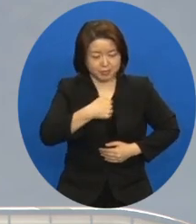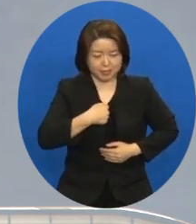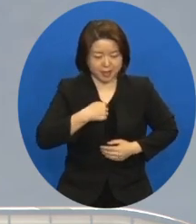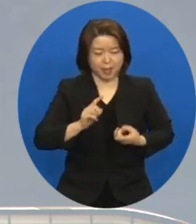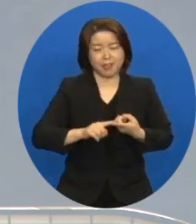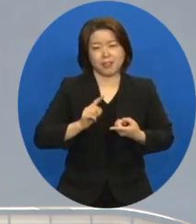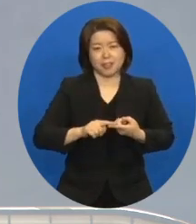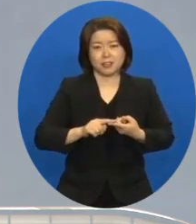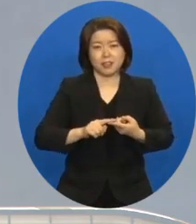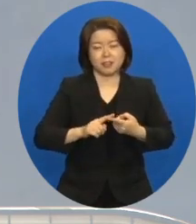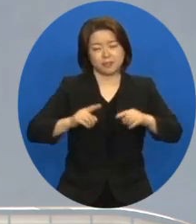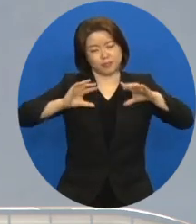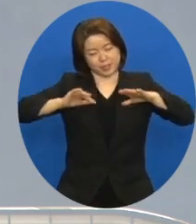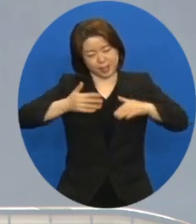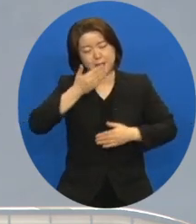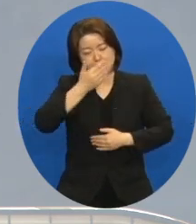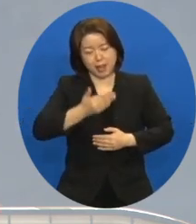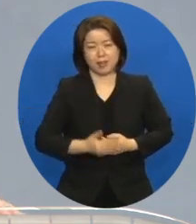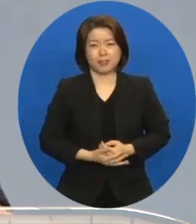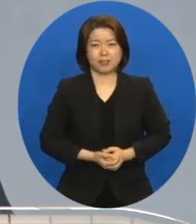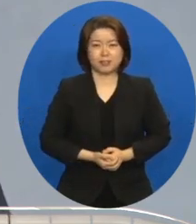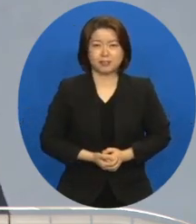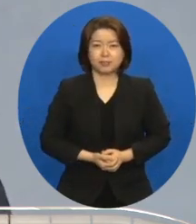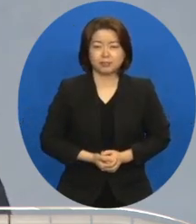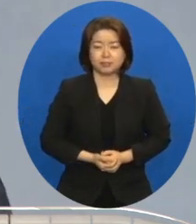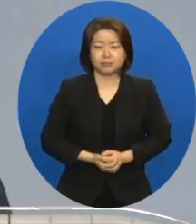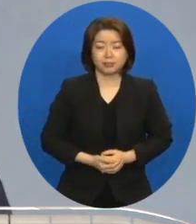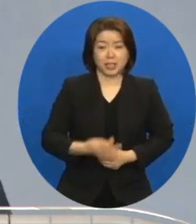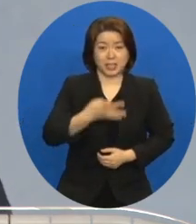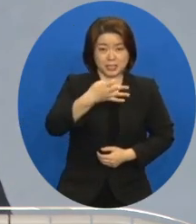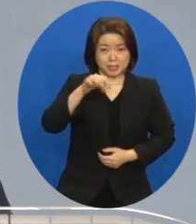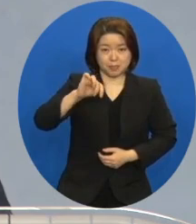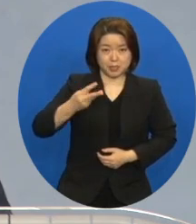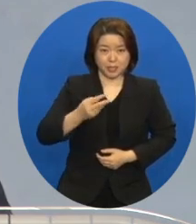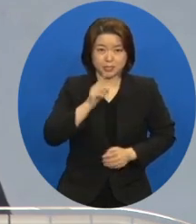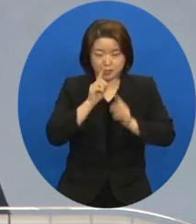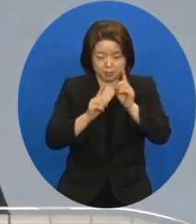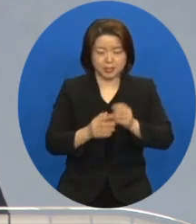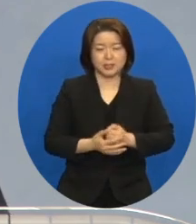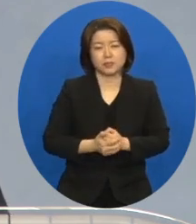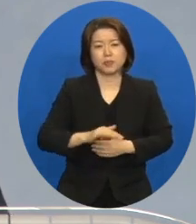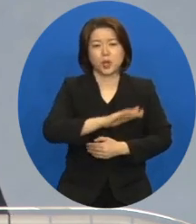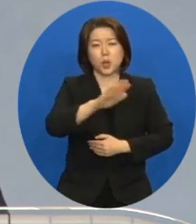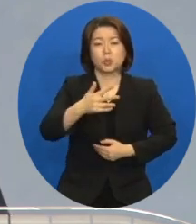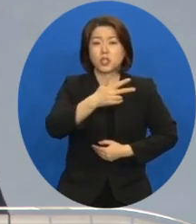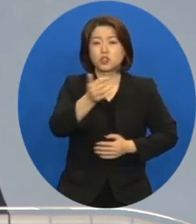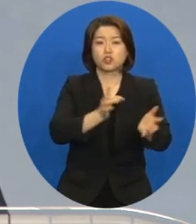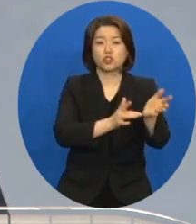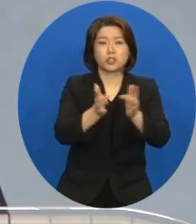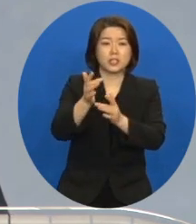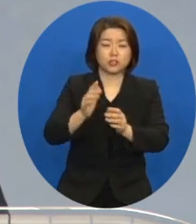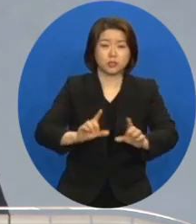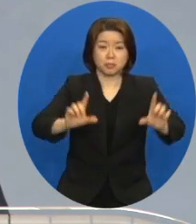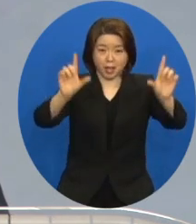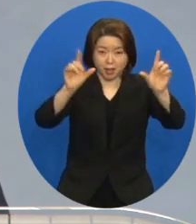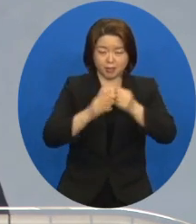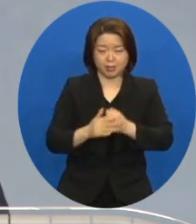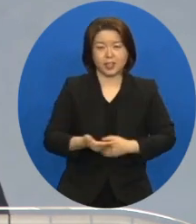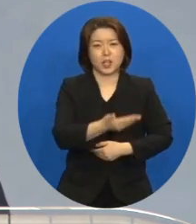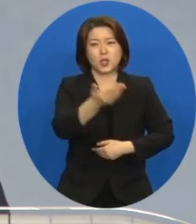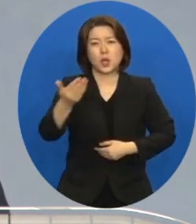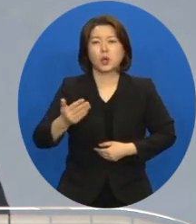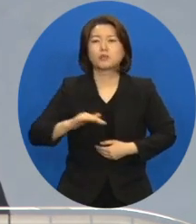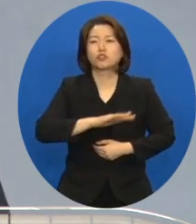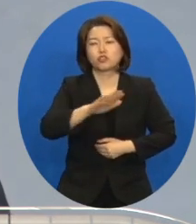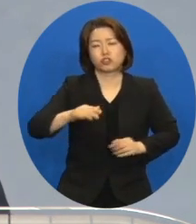대해서 자랑할 것이다. 14절 말씀에 이렇게 말씀합니다. 우리 주 예수의 날에는 여러분이